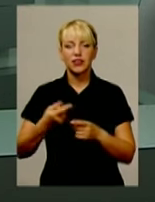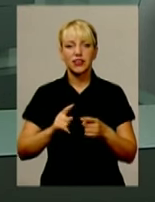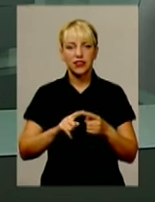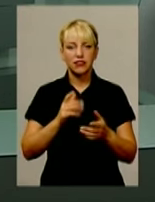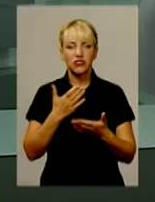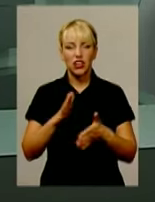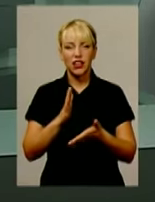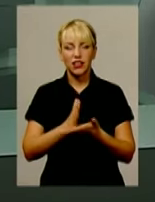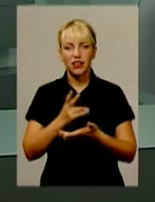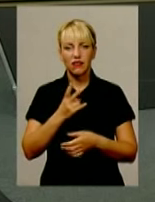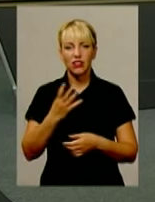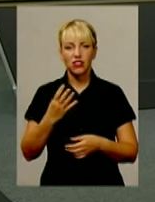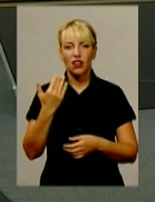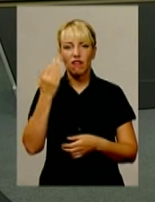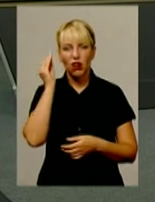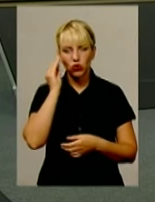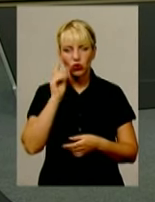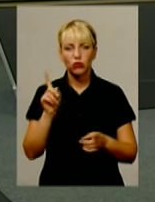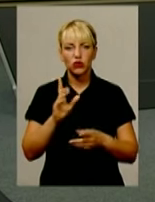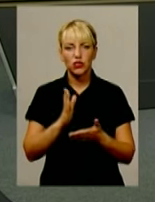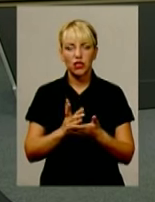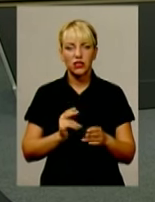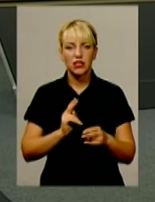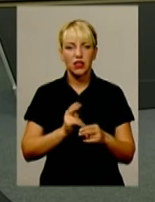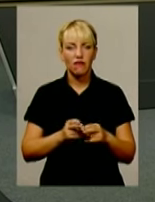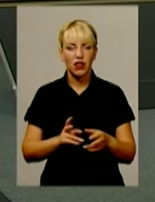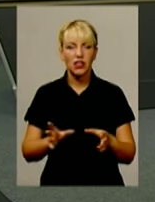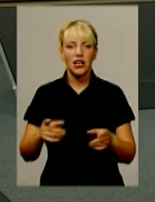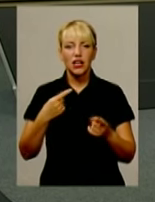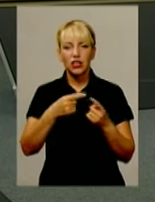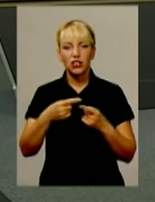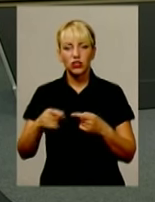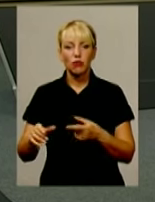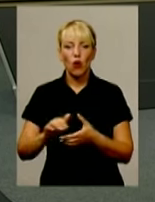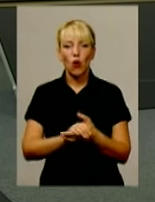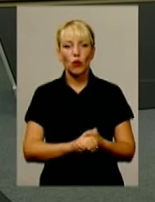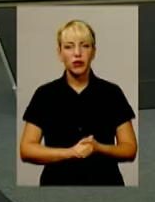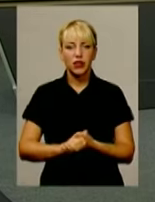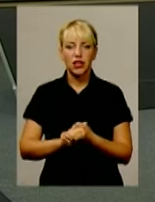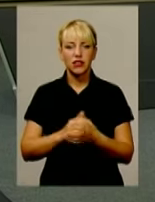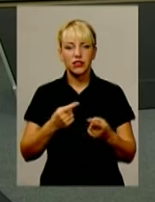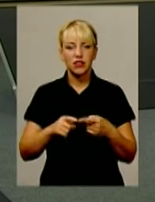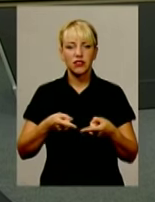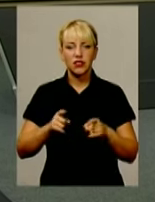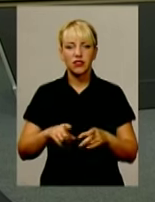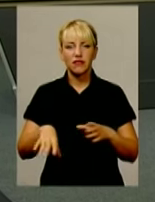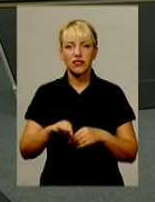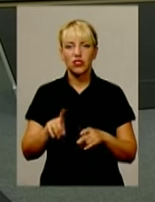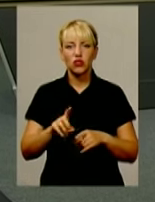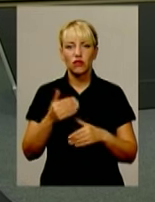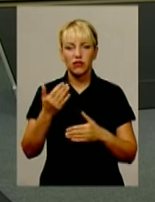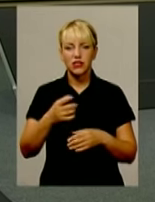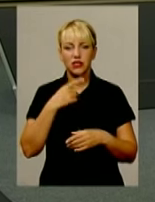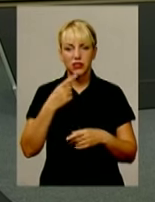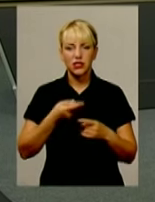вашу думку, що стало на заваді от іншим об'єднатися до цього часу? Дійсно, все, що ви сказали,